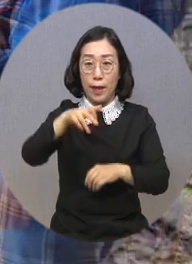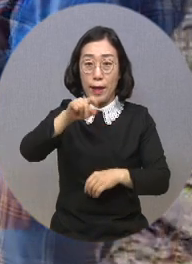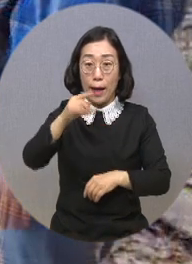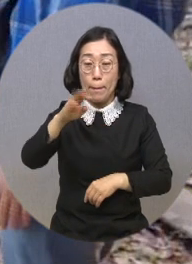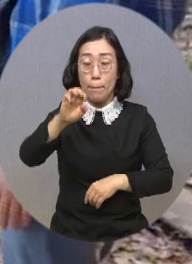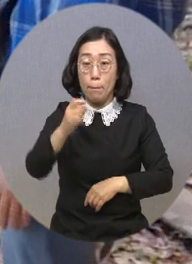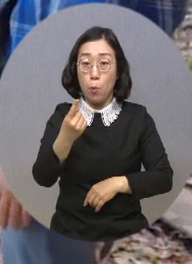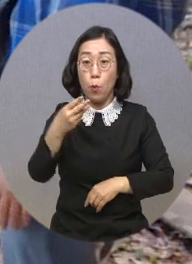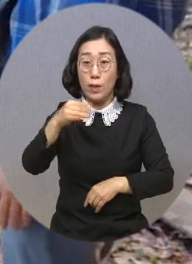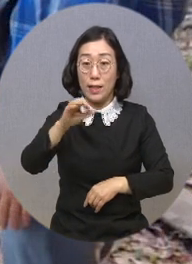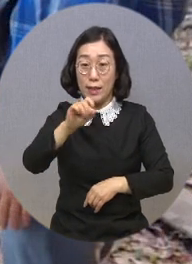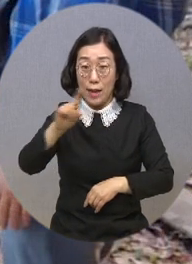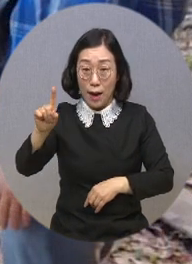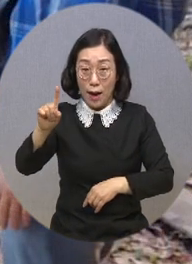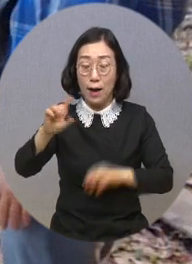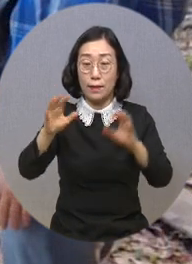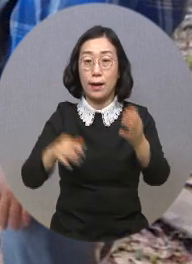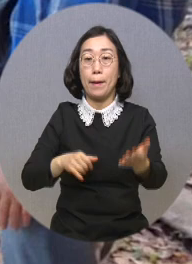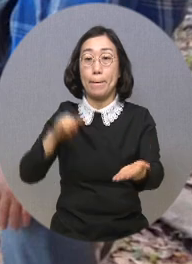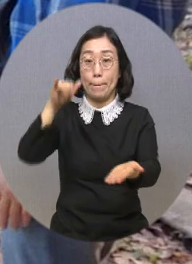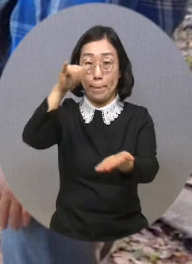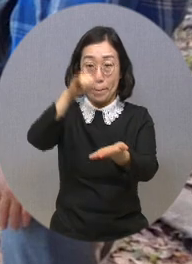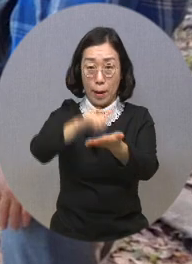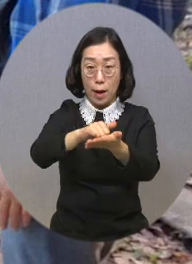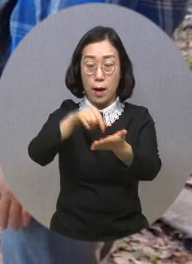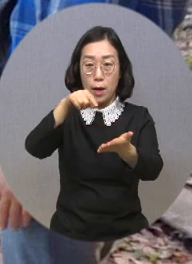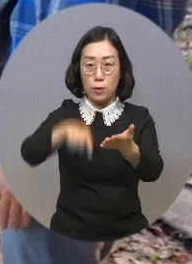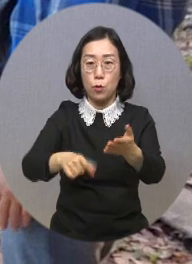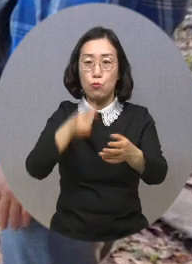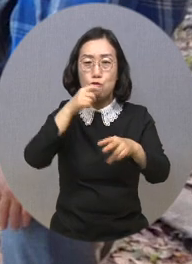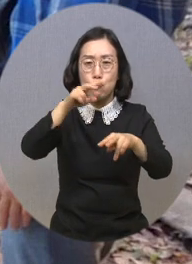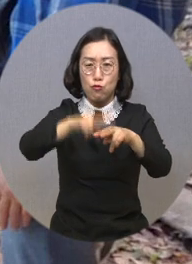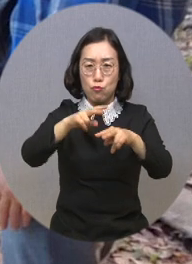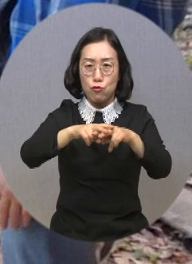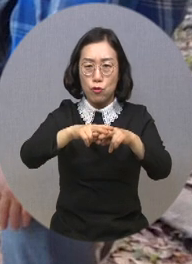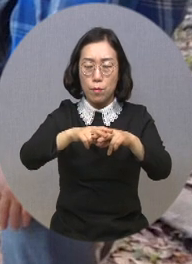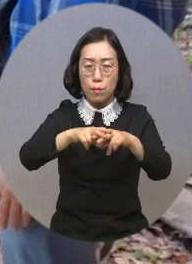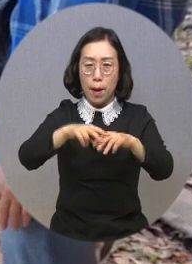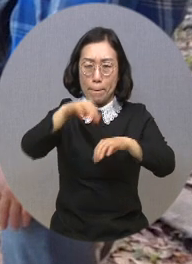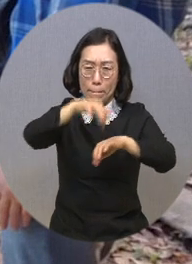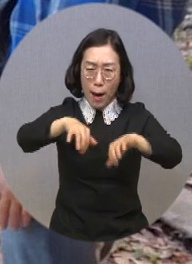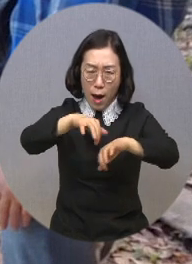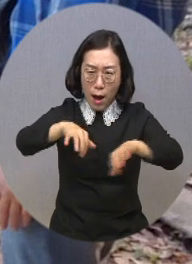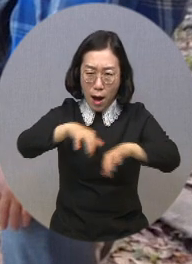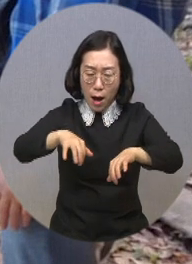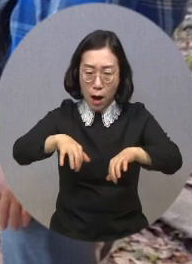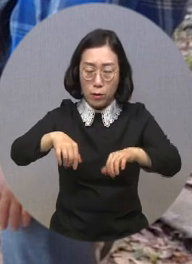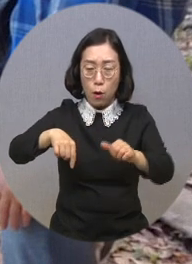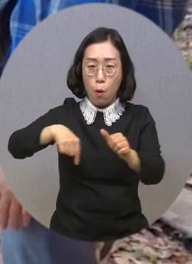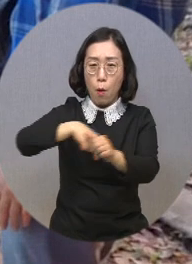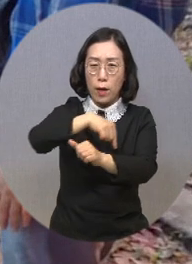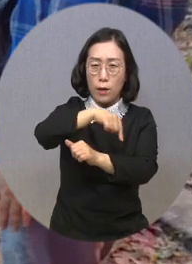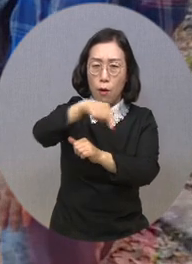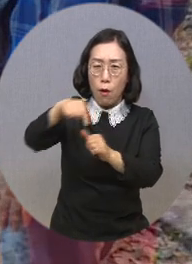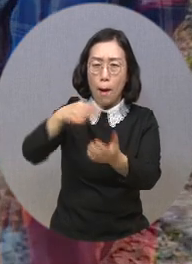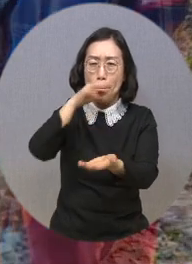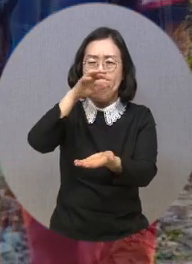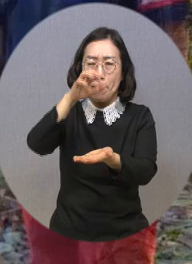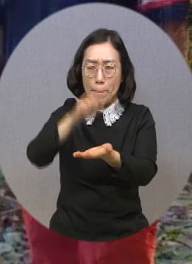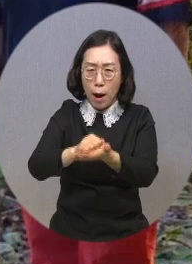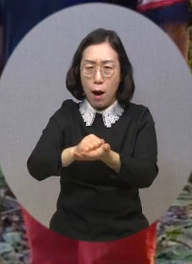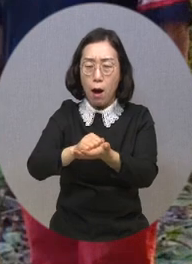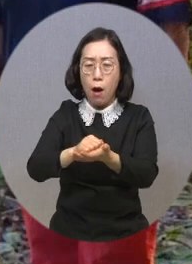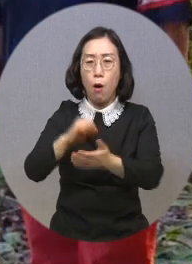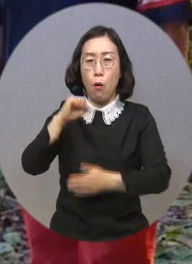갔고 그 하나를 파면서 열악한 그 주변의 환경을 다 알게 됐어요. 네. 그런데